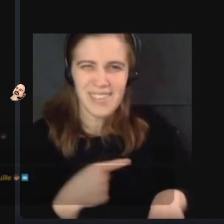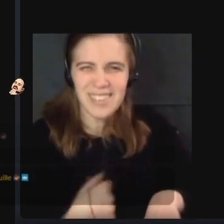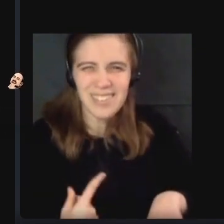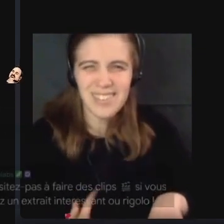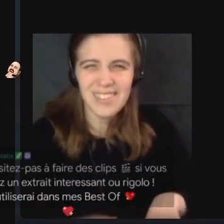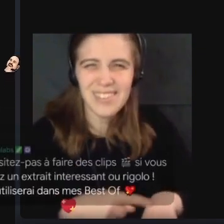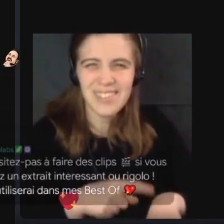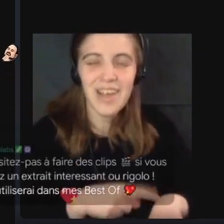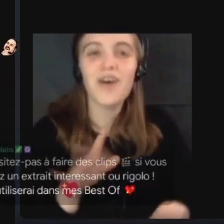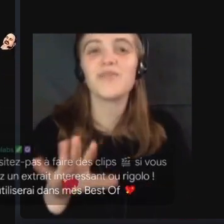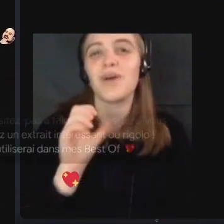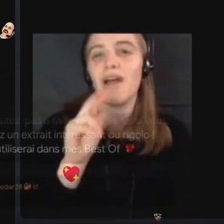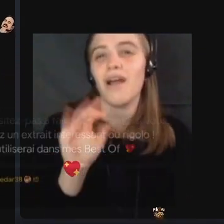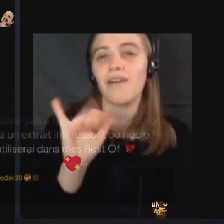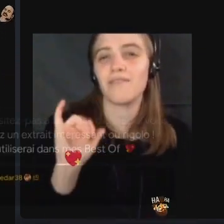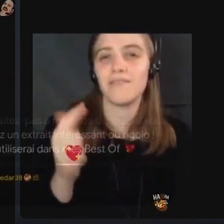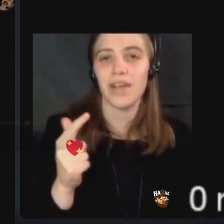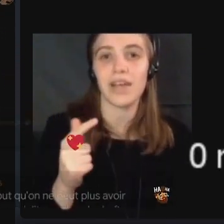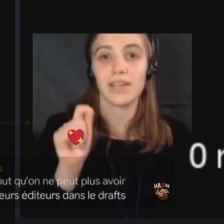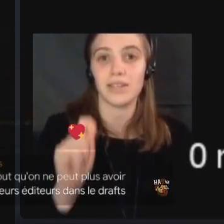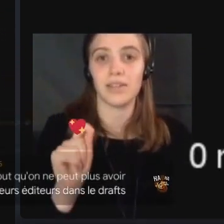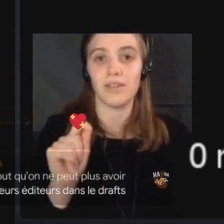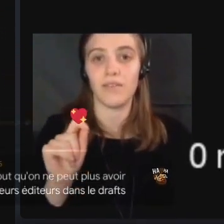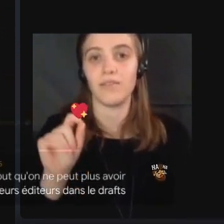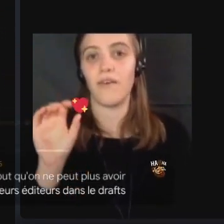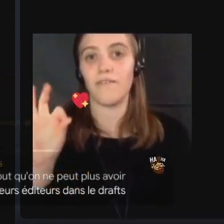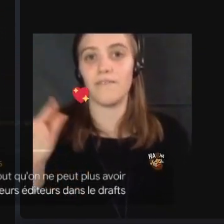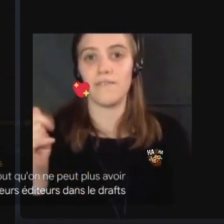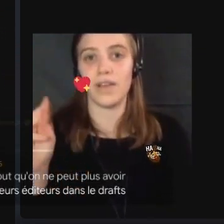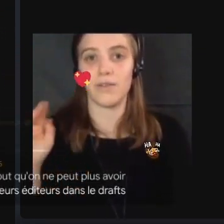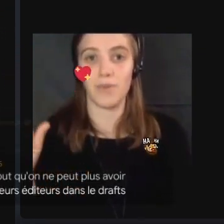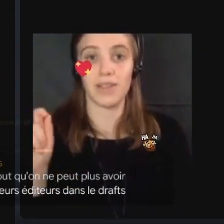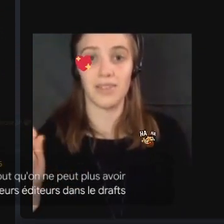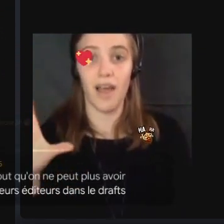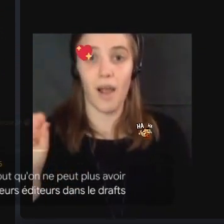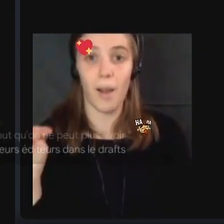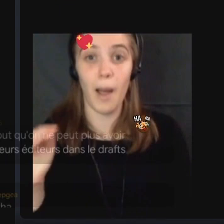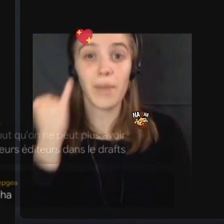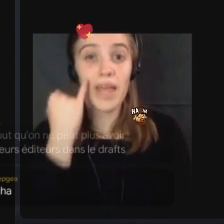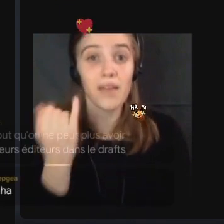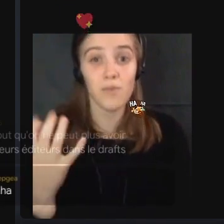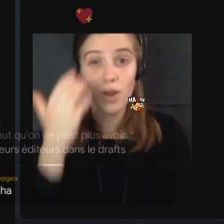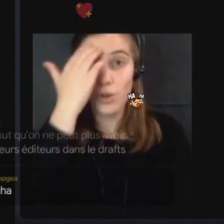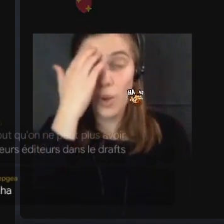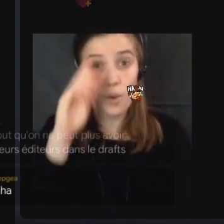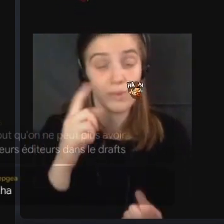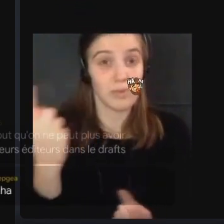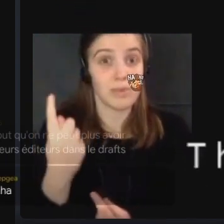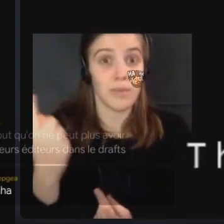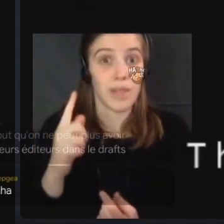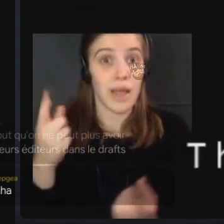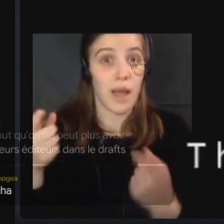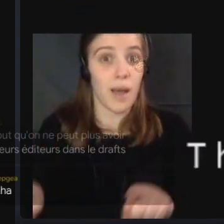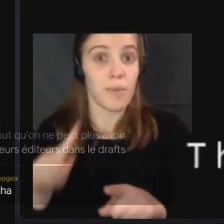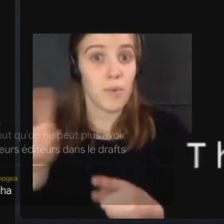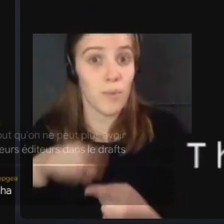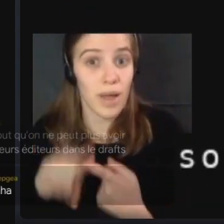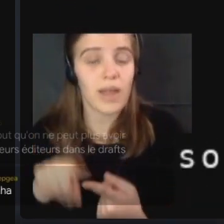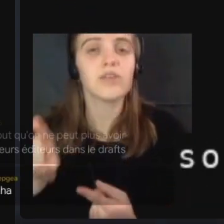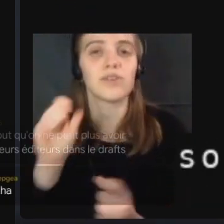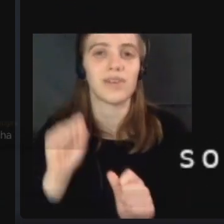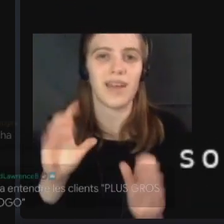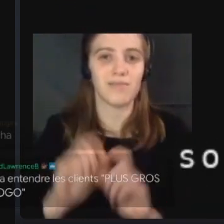at config.figma.com, so anytime you need to find your way, that's the place to look. Je vous ai pas niqué les Coming oreilles. up on stage 1, we have